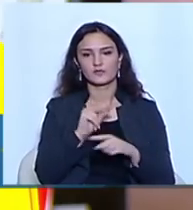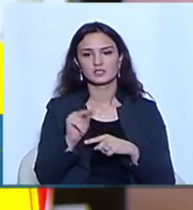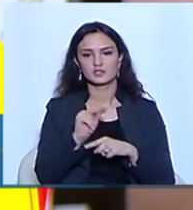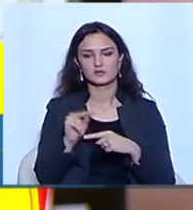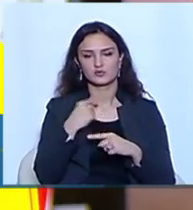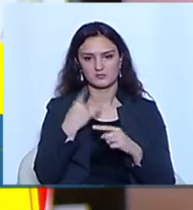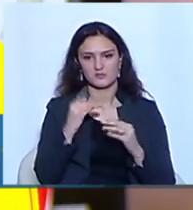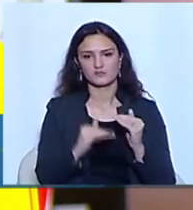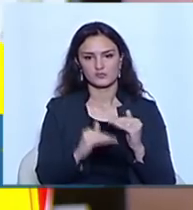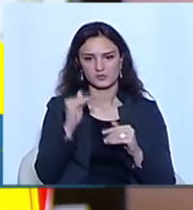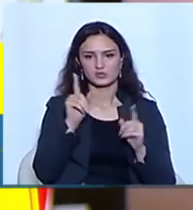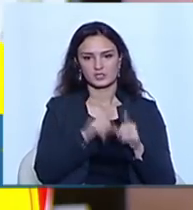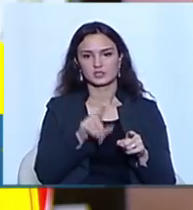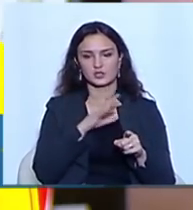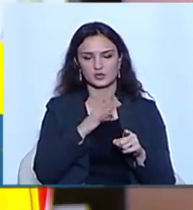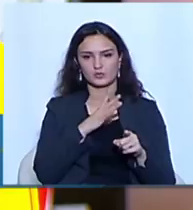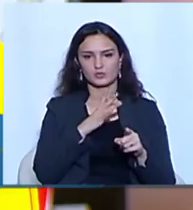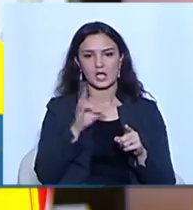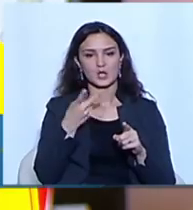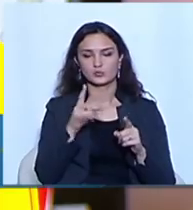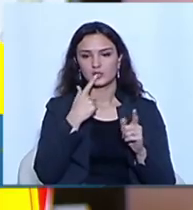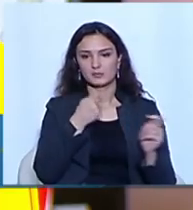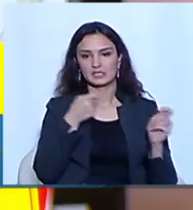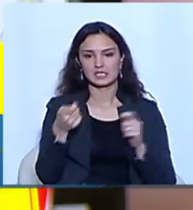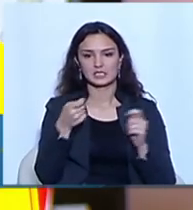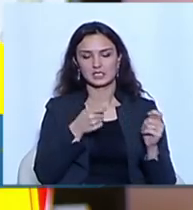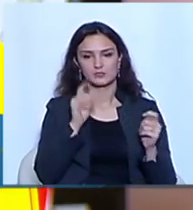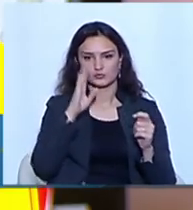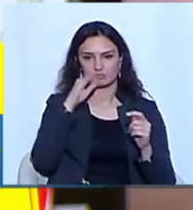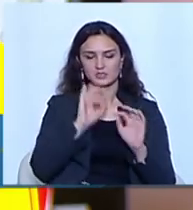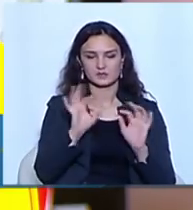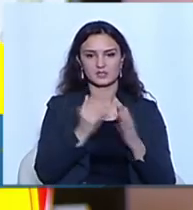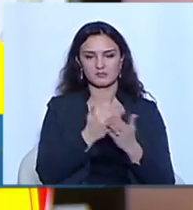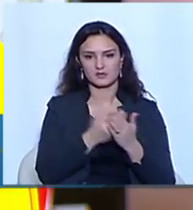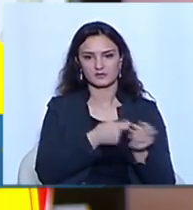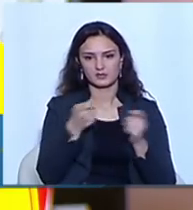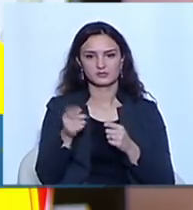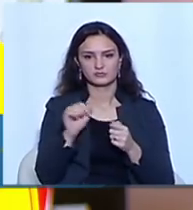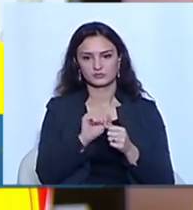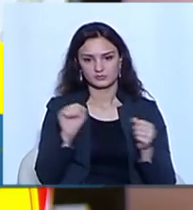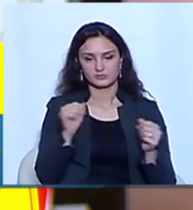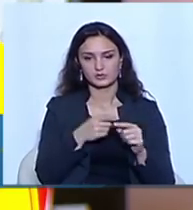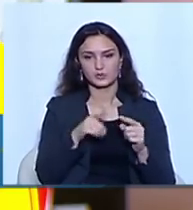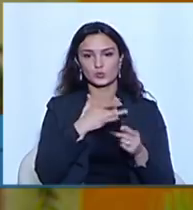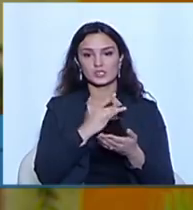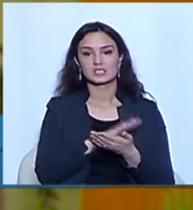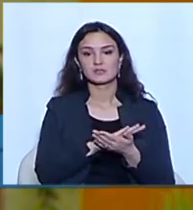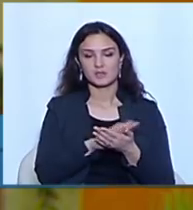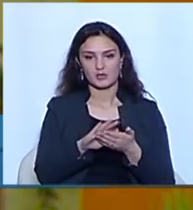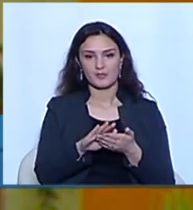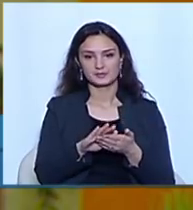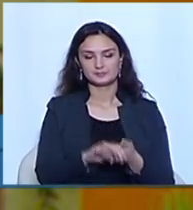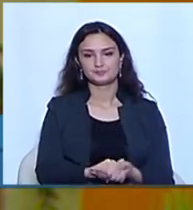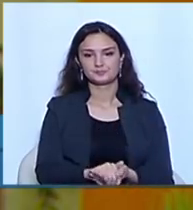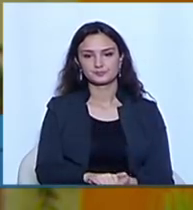ჩემ ბავშვობაშიც ესე იყო რომ არ უნდა მიგეტანა შობლისთვის ამბავი ეს გულწრფელობის რანგში